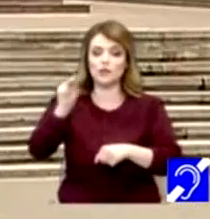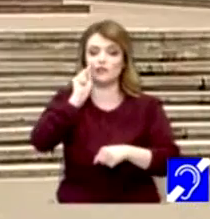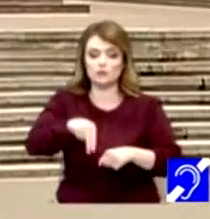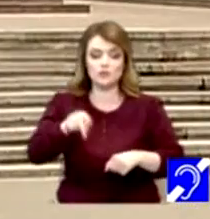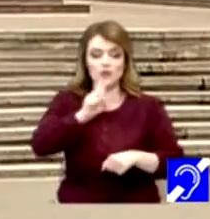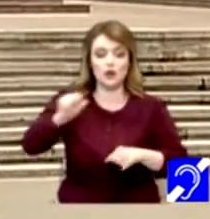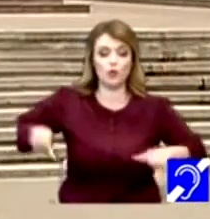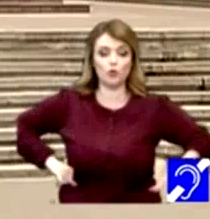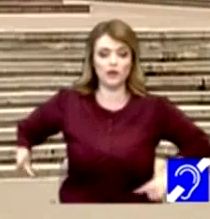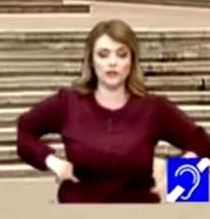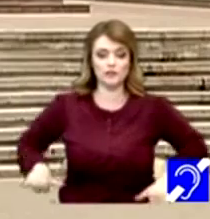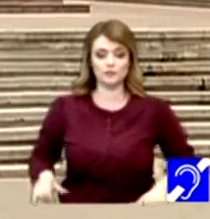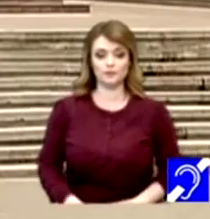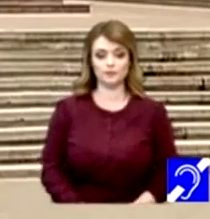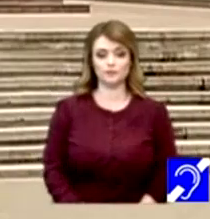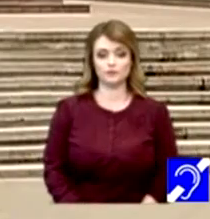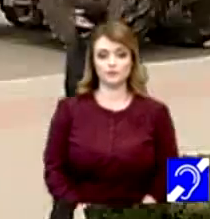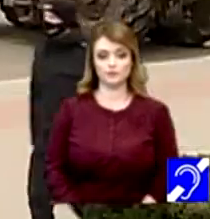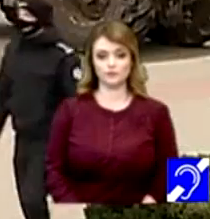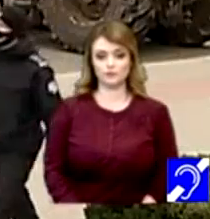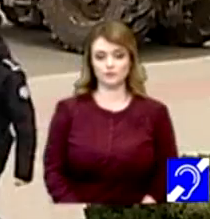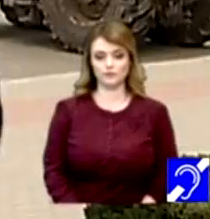de huliganism și violență.